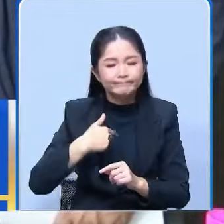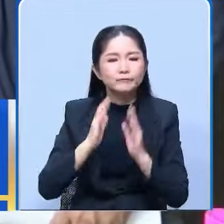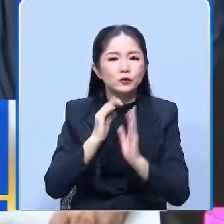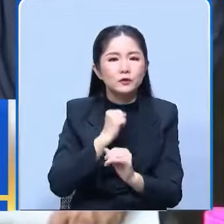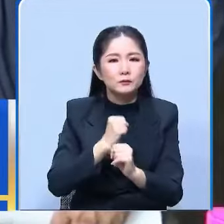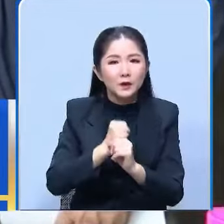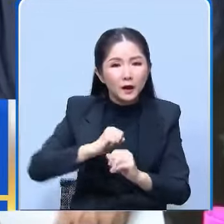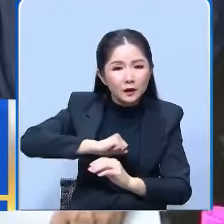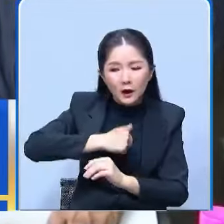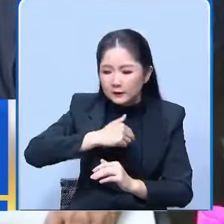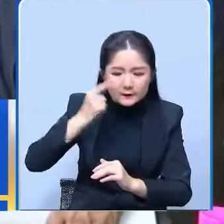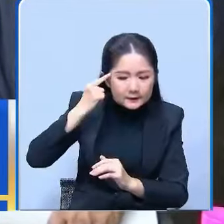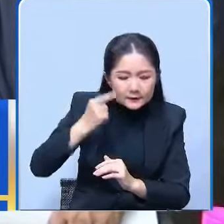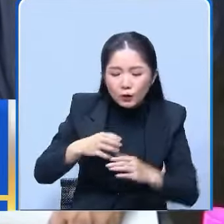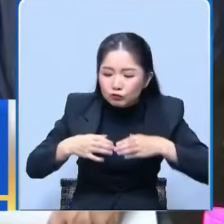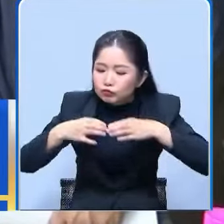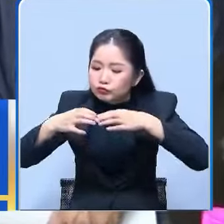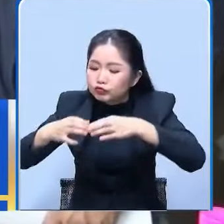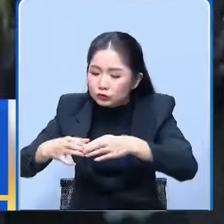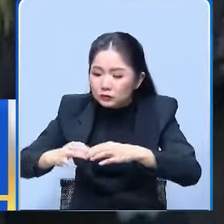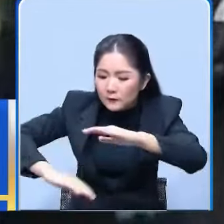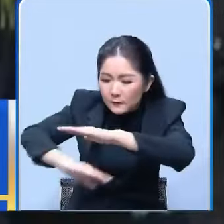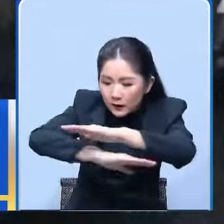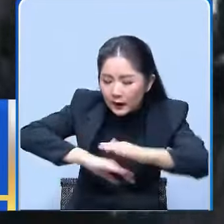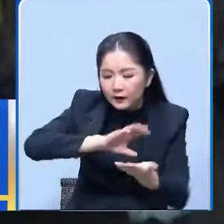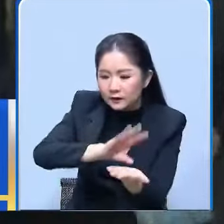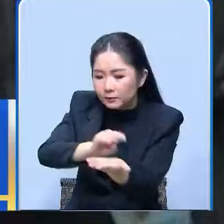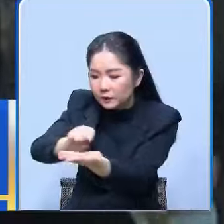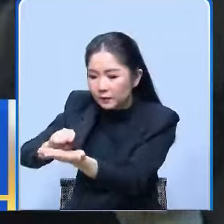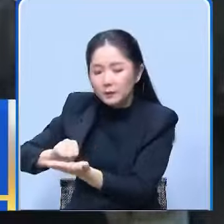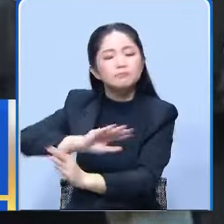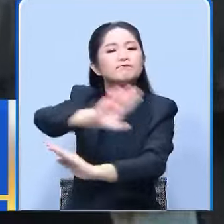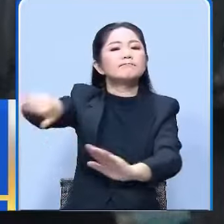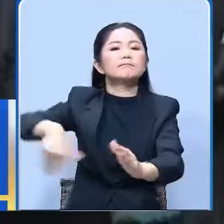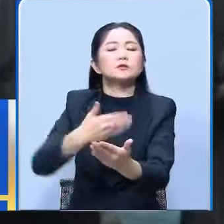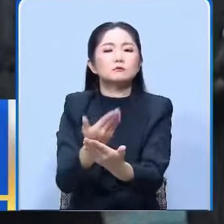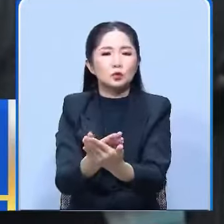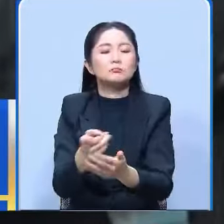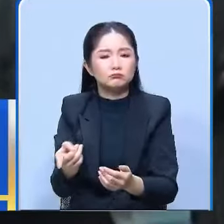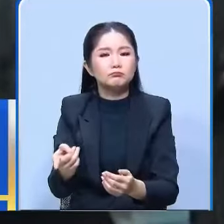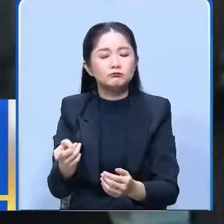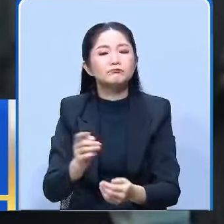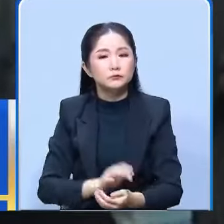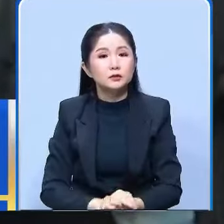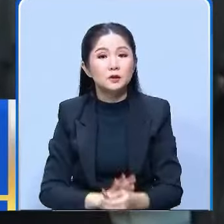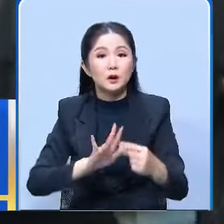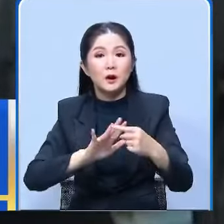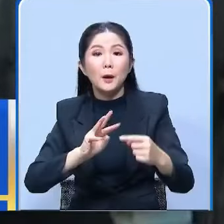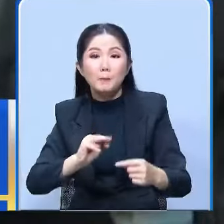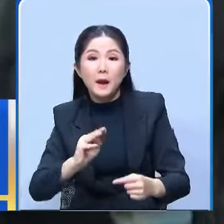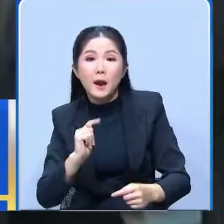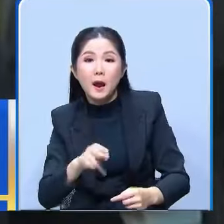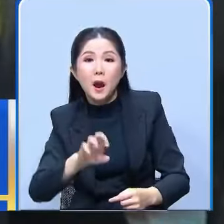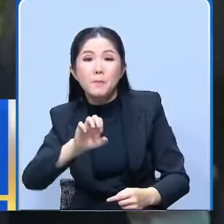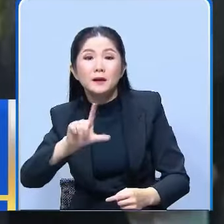ในร้านแล้วก็แกลลอนบรรจุต่างๆด้วยนะครับไปตรวจพิสูจน์ทั้งหมดว่ามีส่วนของเมทิลแอลกอฮอล์หรือไม่และ